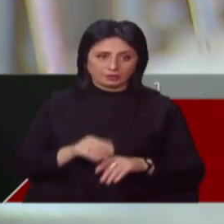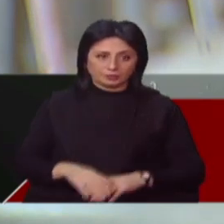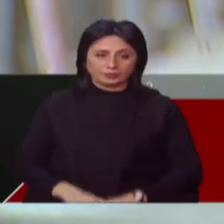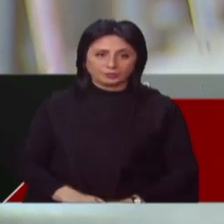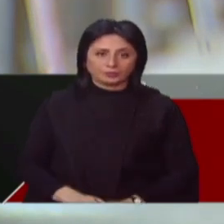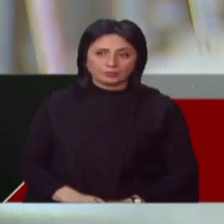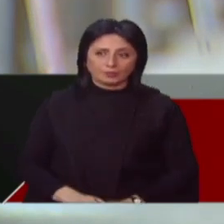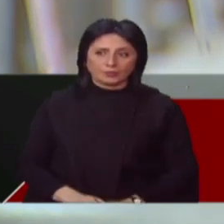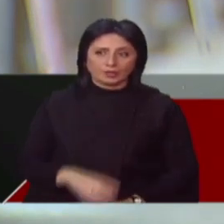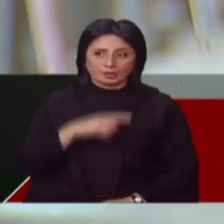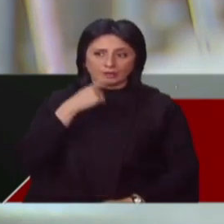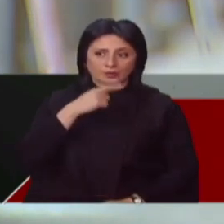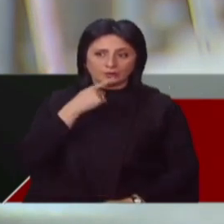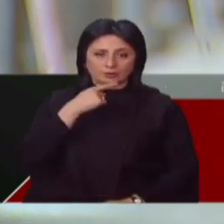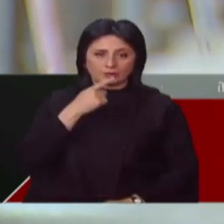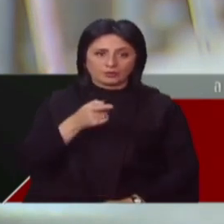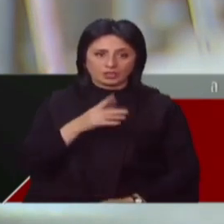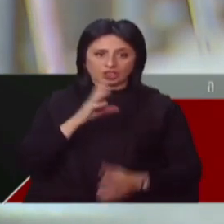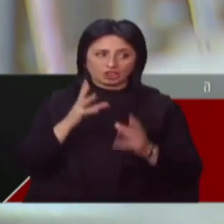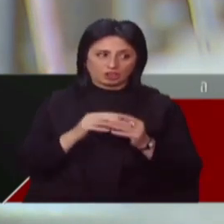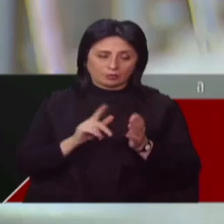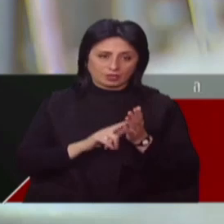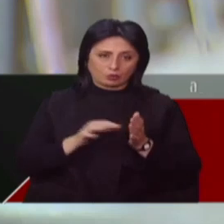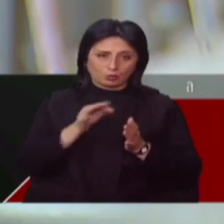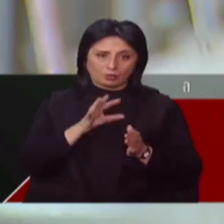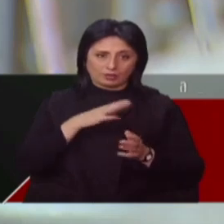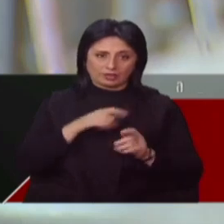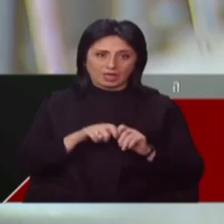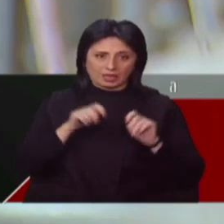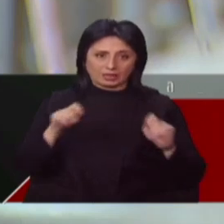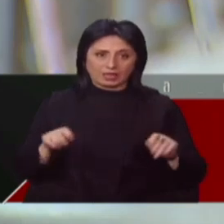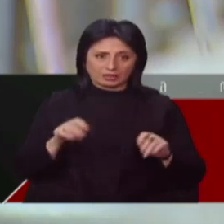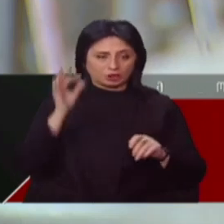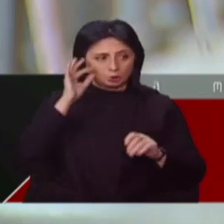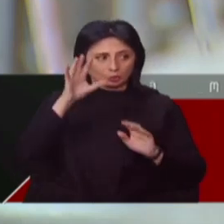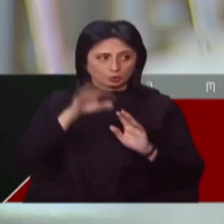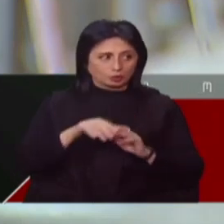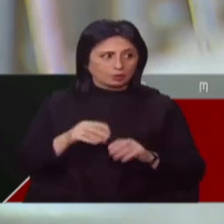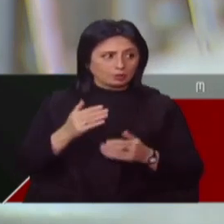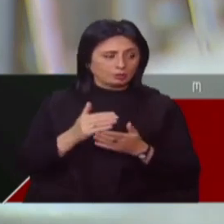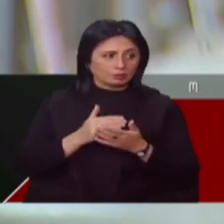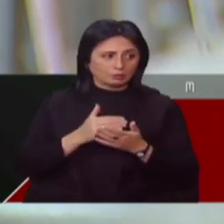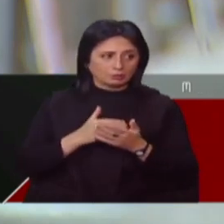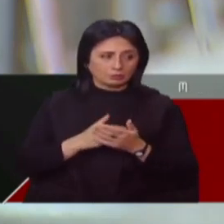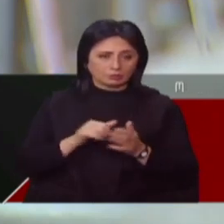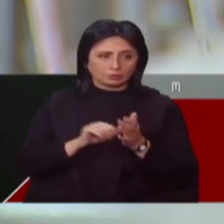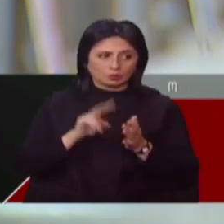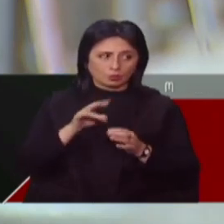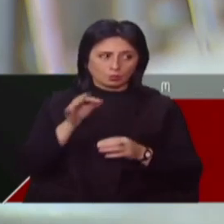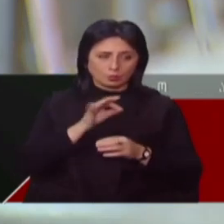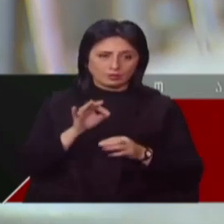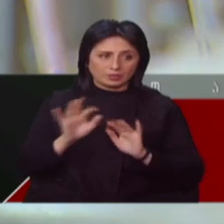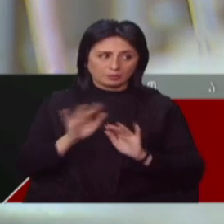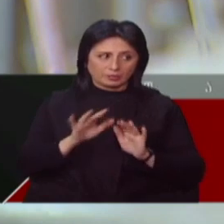ამ შედეგებზე ვისაუბრებთ, გეტყვით, რომ ჯამში 70 უბანი იყო გახსნილი ზუგდიდში. აქედან 62 უბანზე